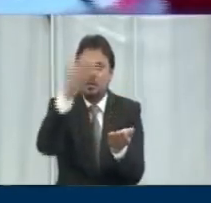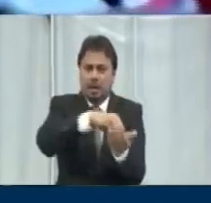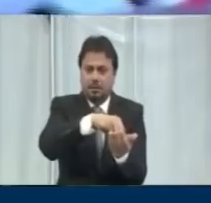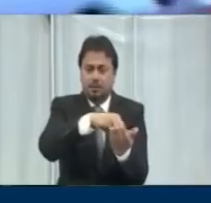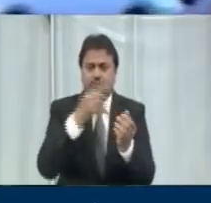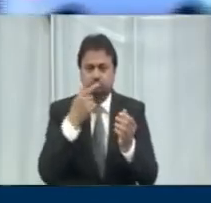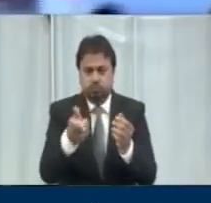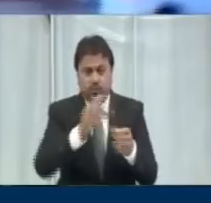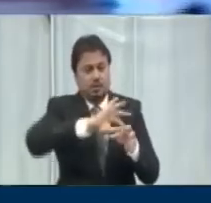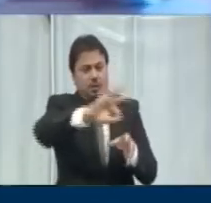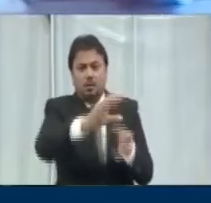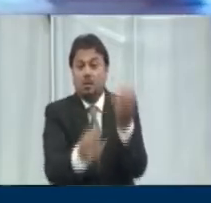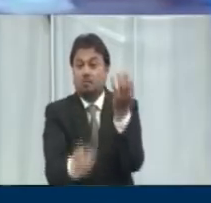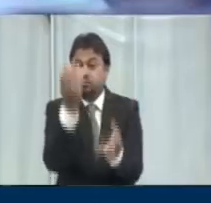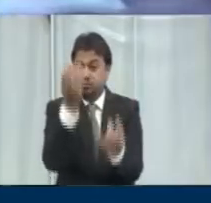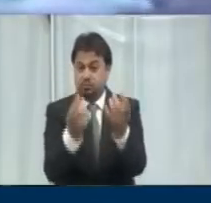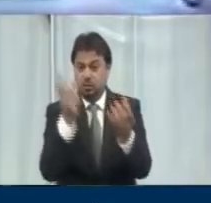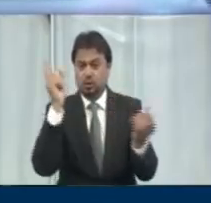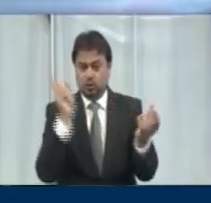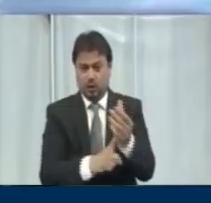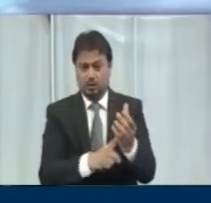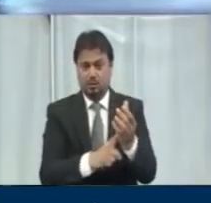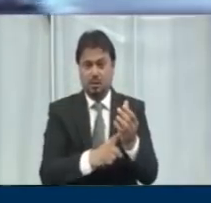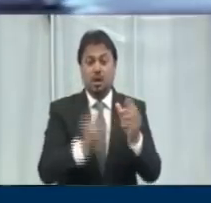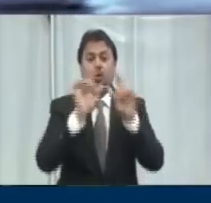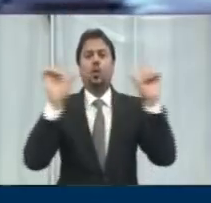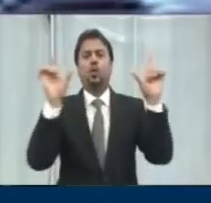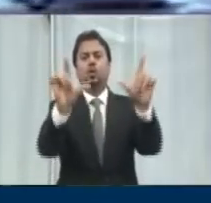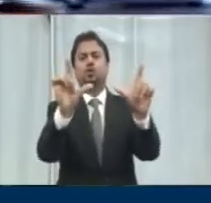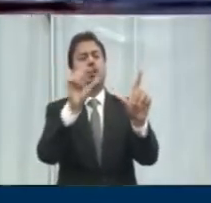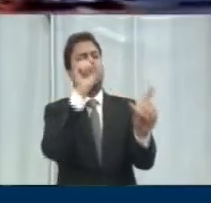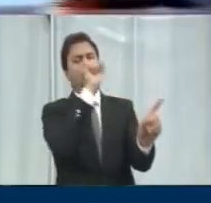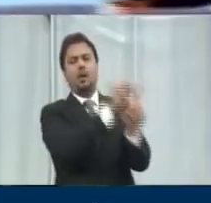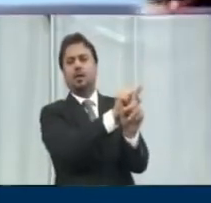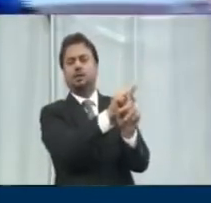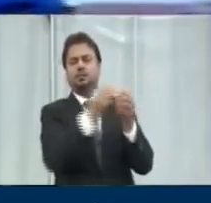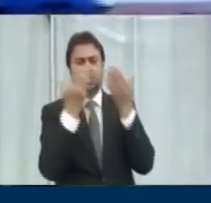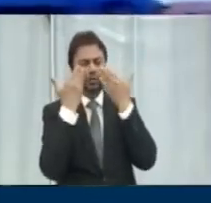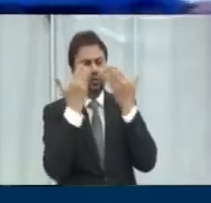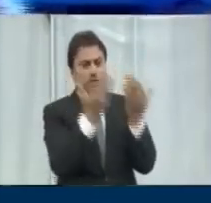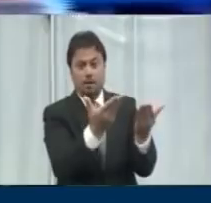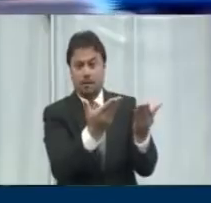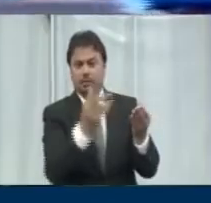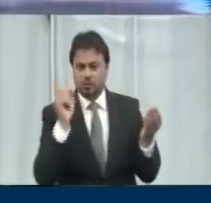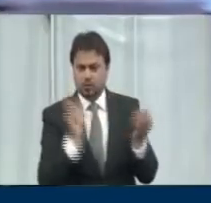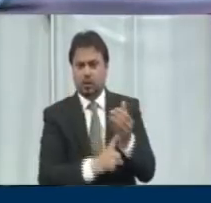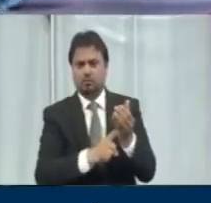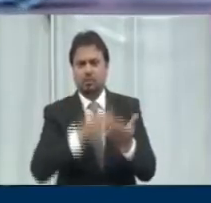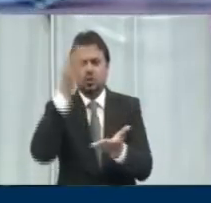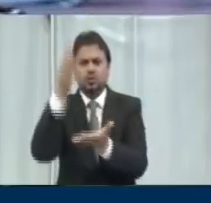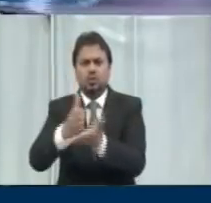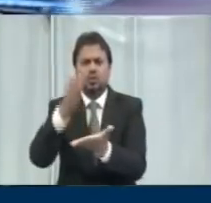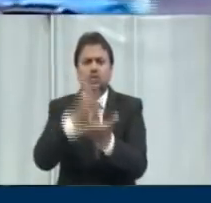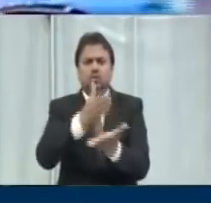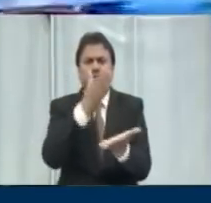فبعد ما تم الإحراق جاءت اللجان المختصة شاهدت أجزاء كبيرة